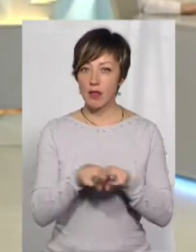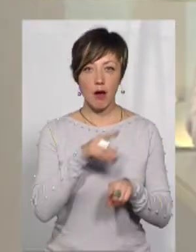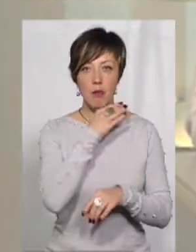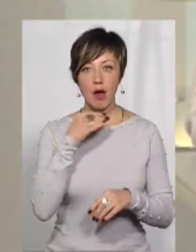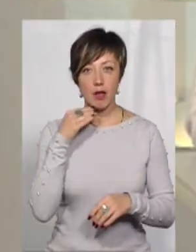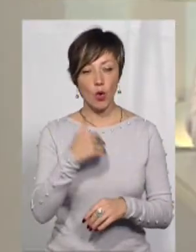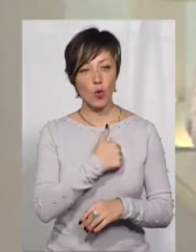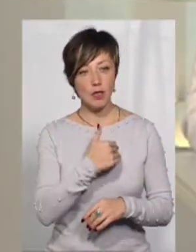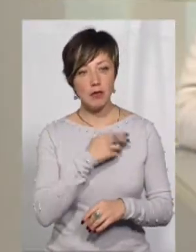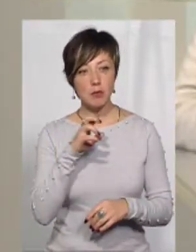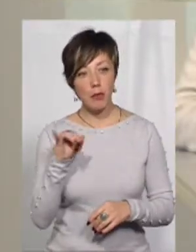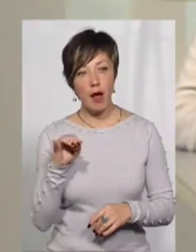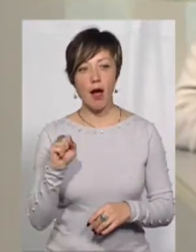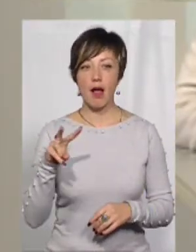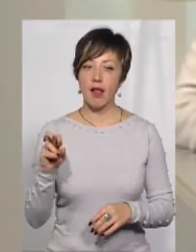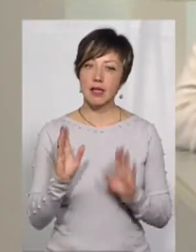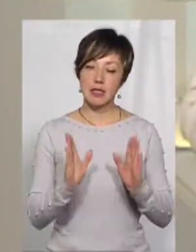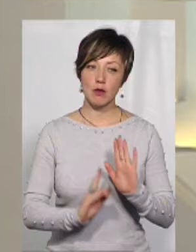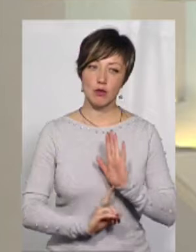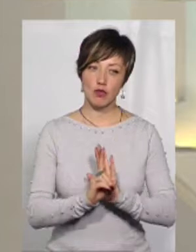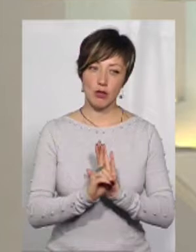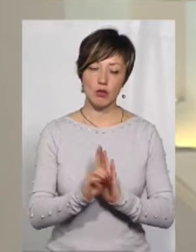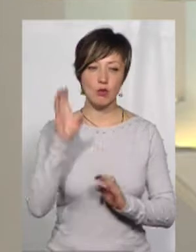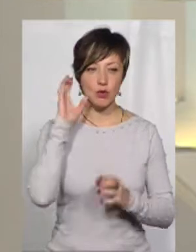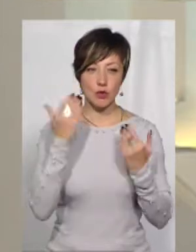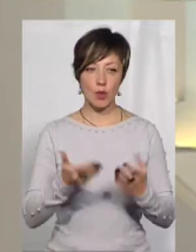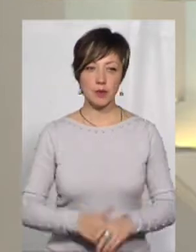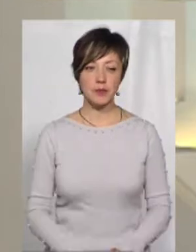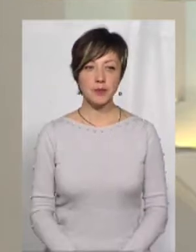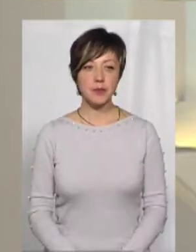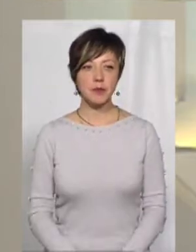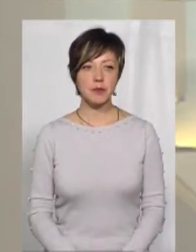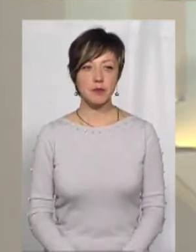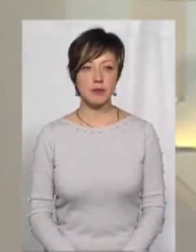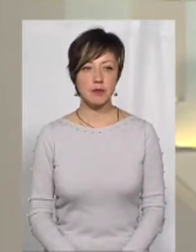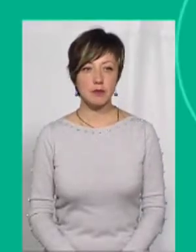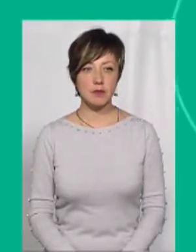так багато, як того хотілося б, але це тільки початок. Послухаємо його і продовжимо.